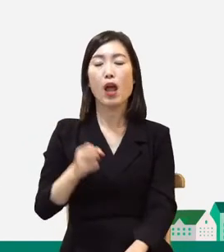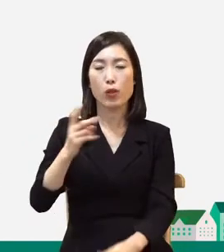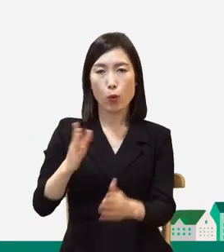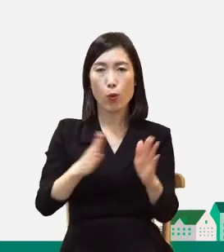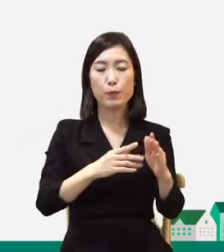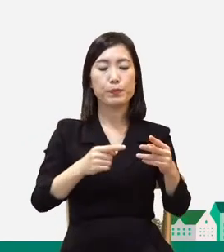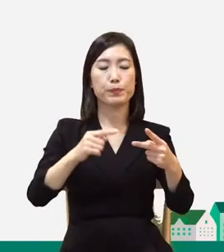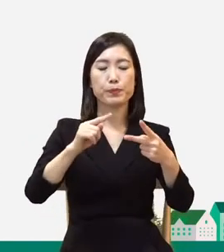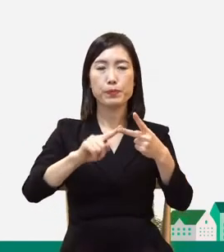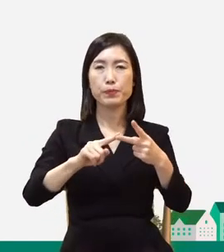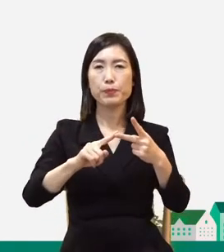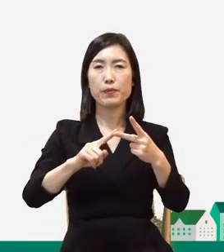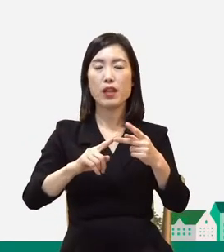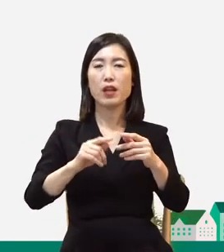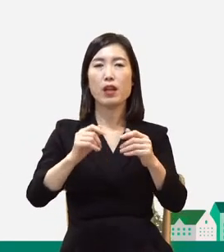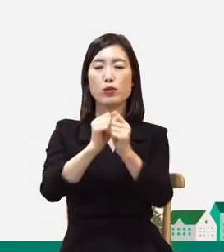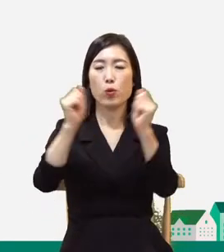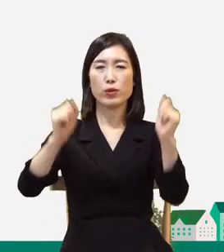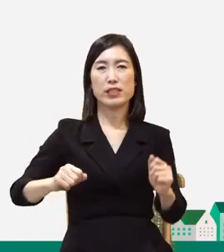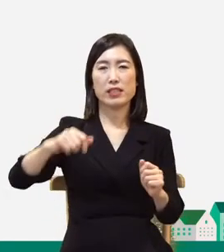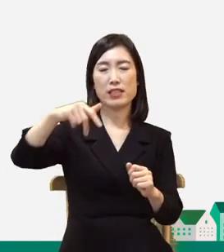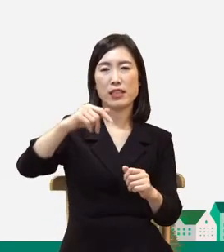대해서 이야기를 했었는데요.